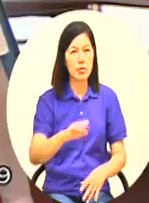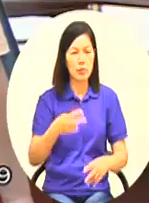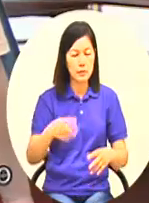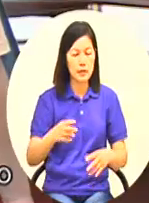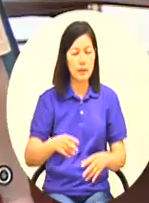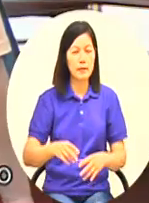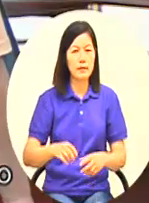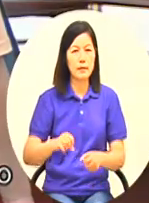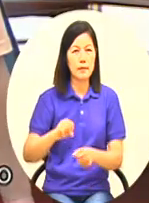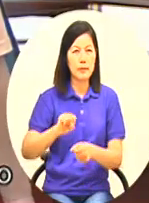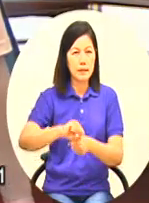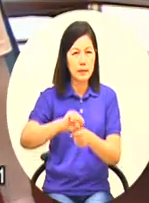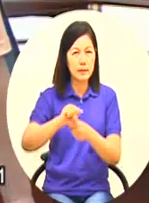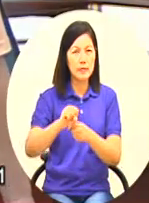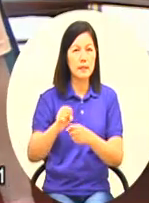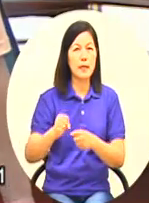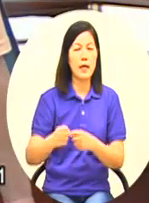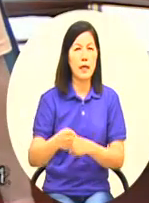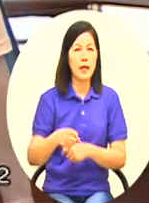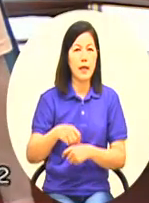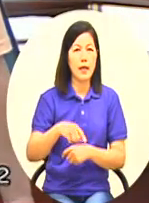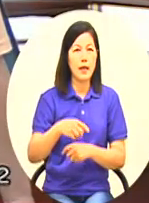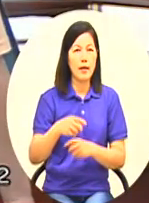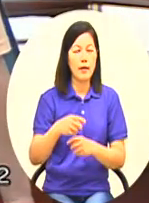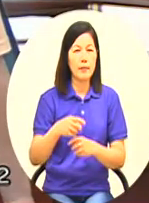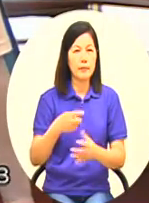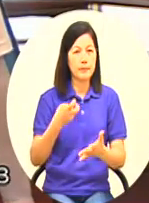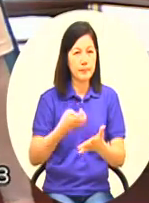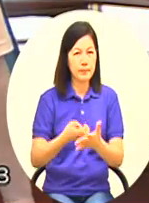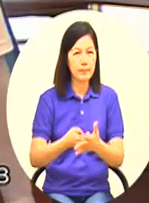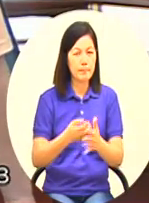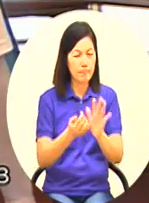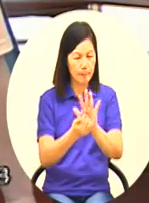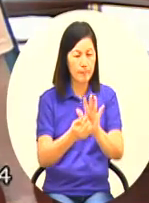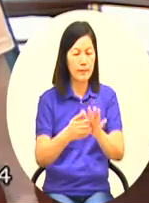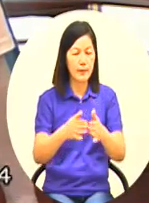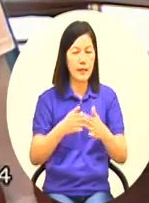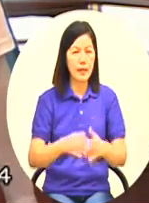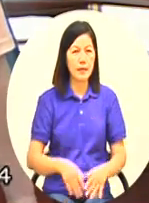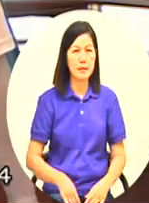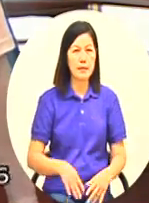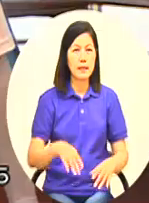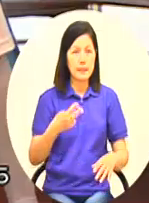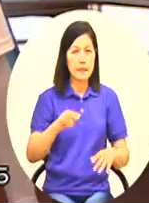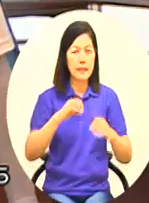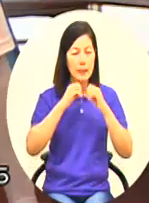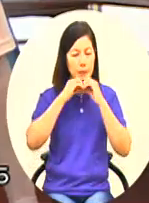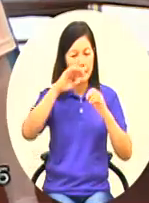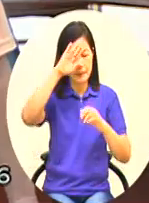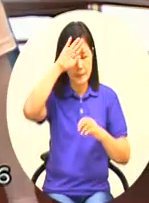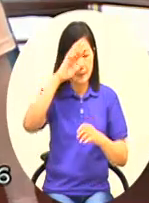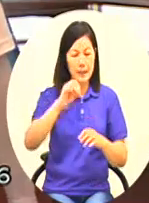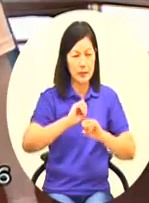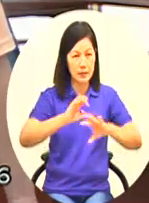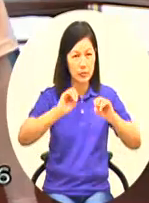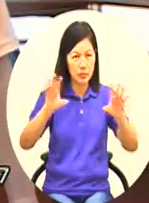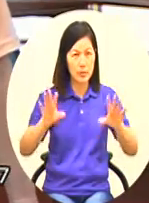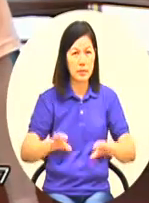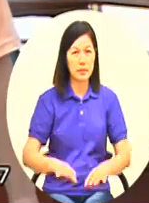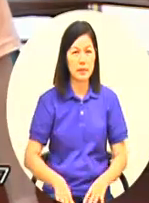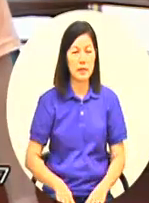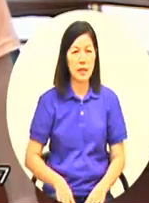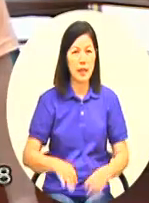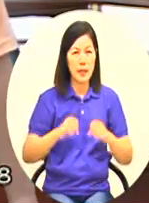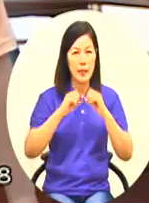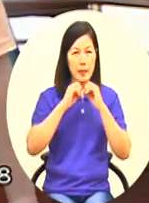然，搁一个疾管处对不对？哈，迄个对这个癌症的这个推广嘛，对不对？癌友的推广